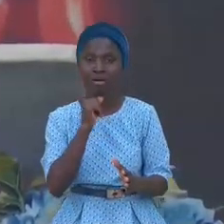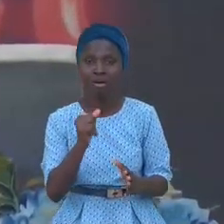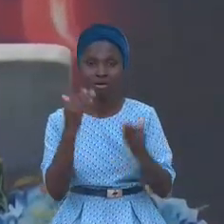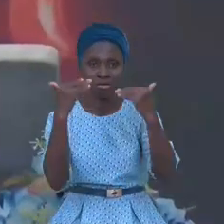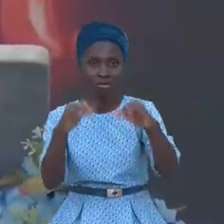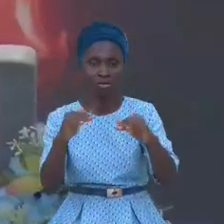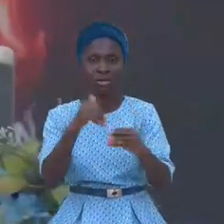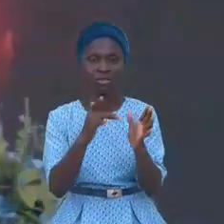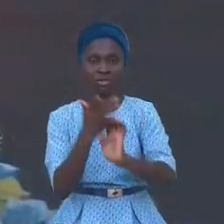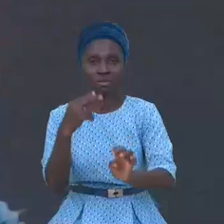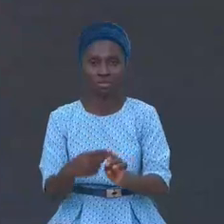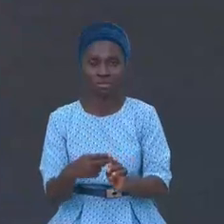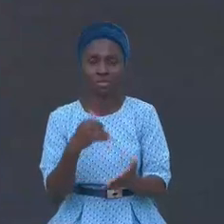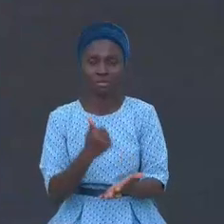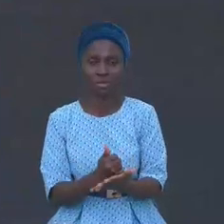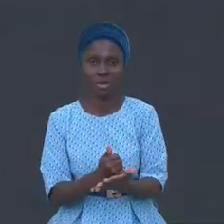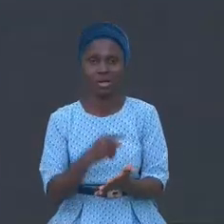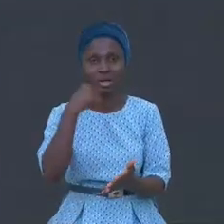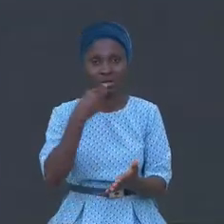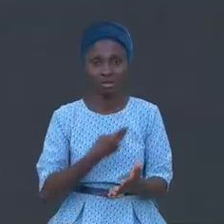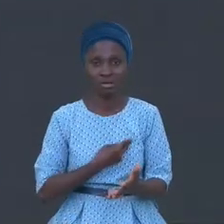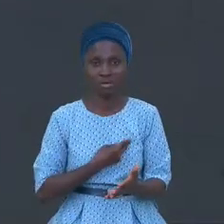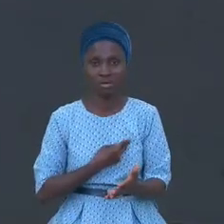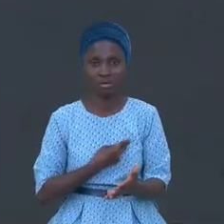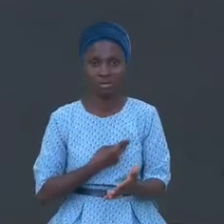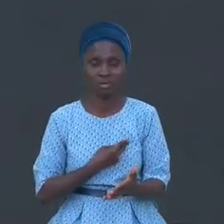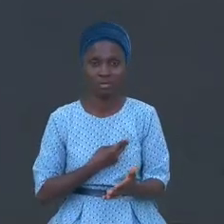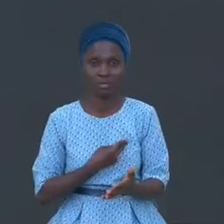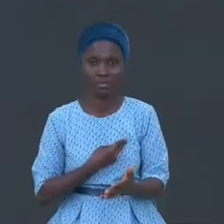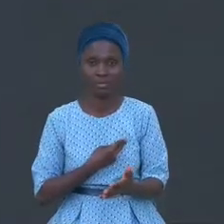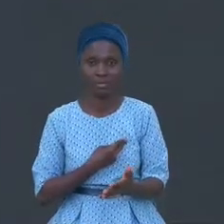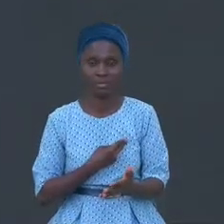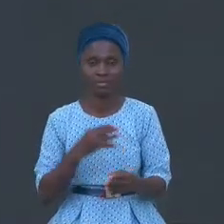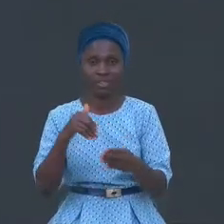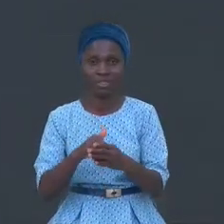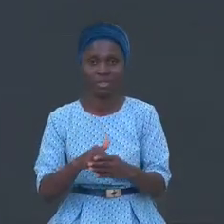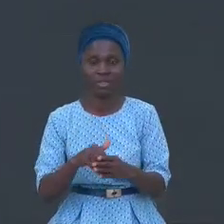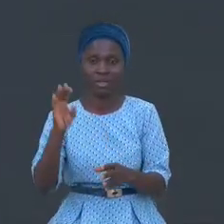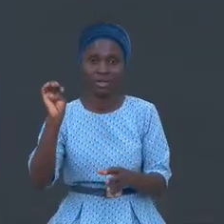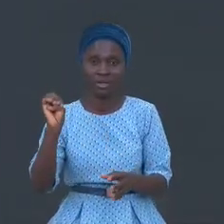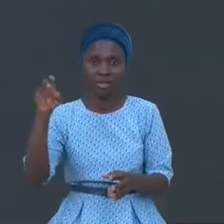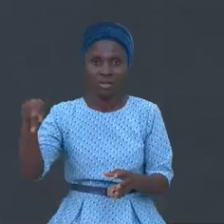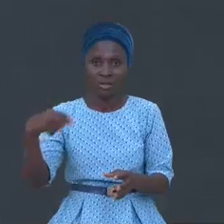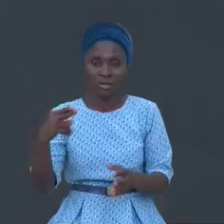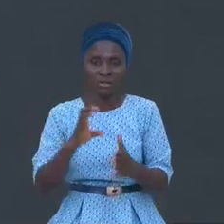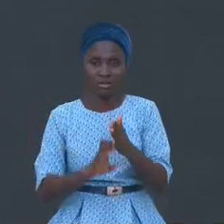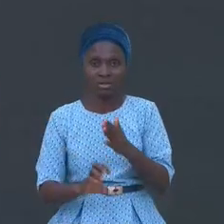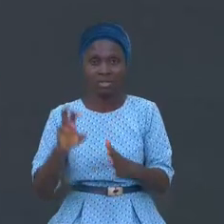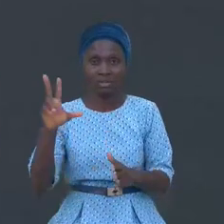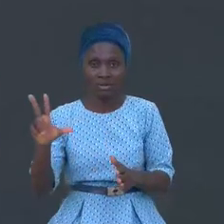au nom de Jésus. Il nous dit en Éphésiens, chapitre